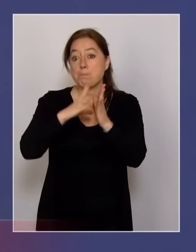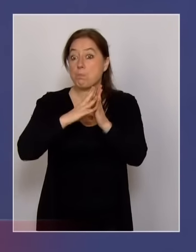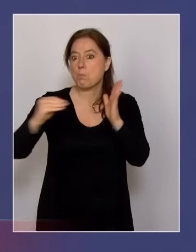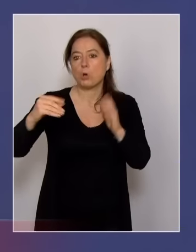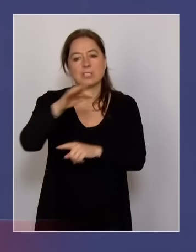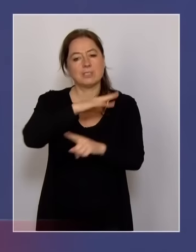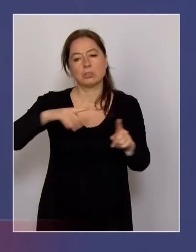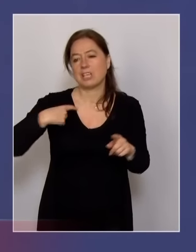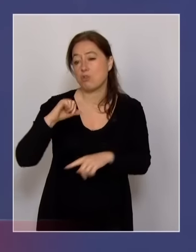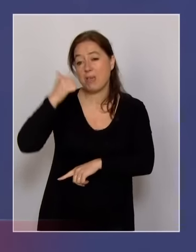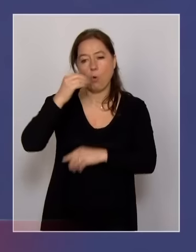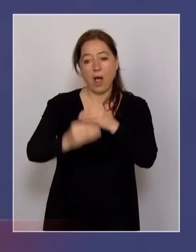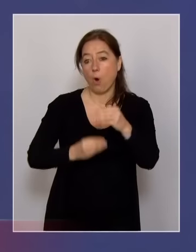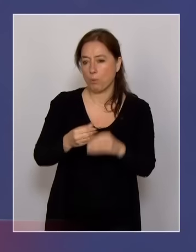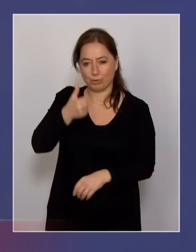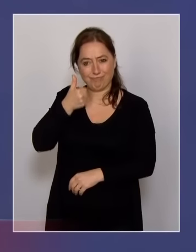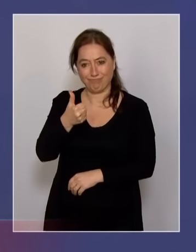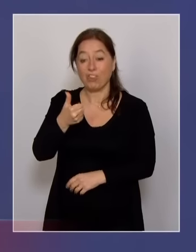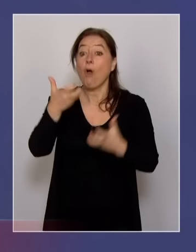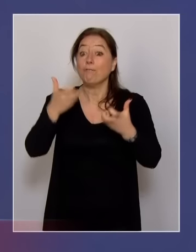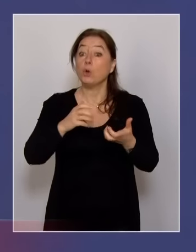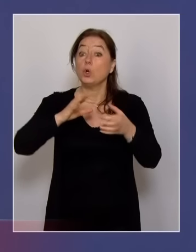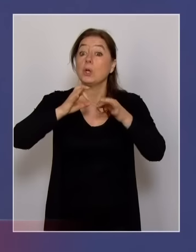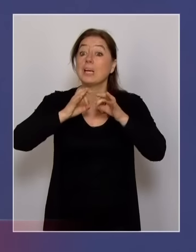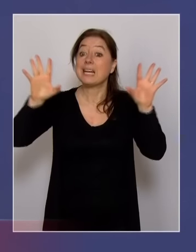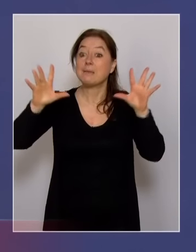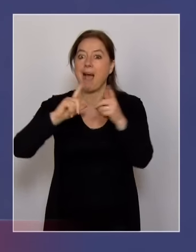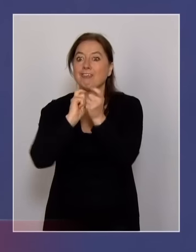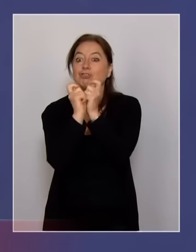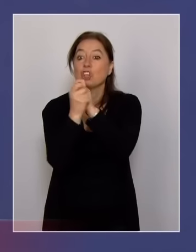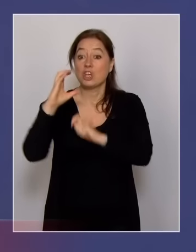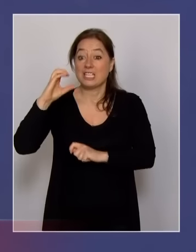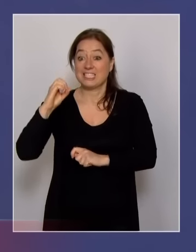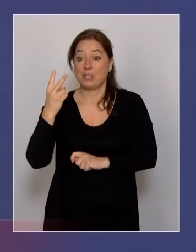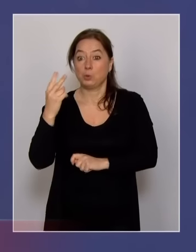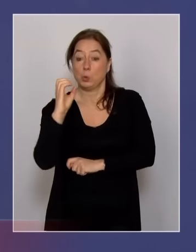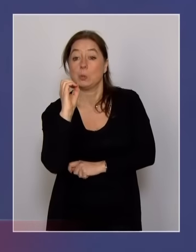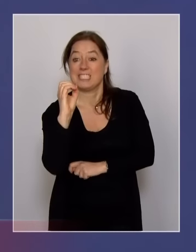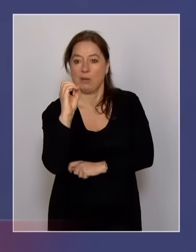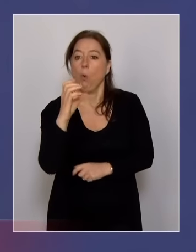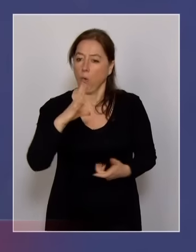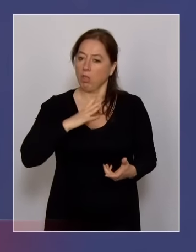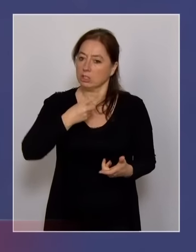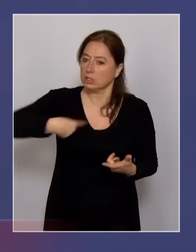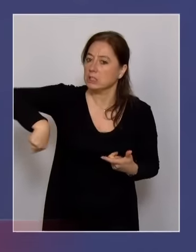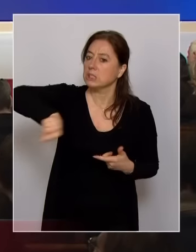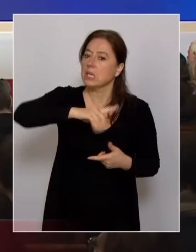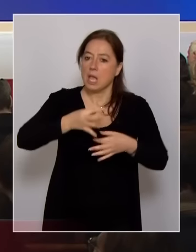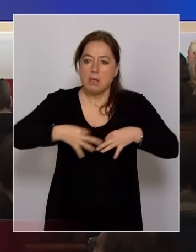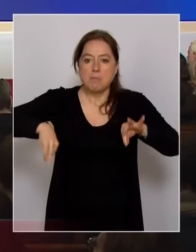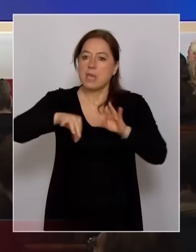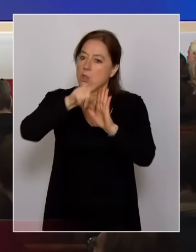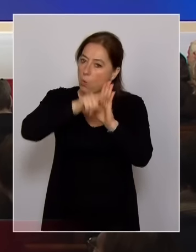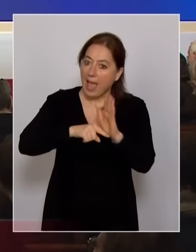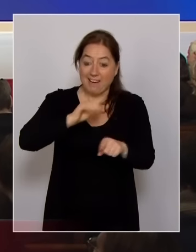climat avec l'énergie décarbonée, je le disais, mais nous sommes le seul espace géographique qui a pris les règles pour y arriver. Les autres ne vont pas au